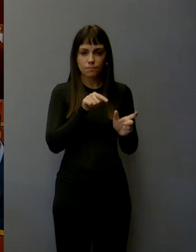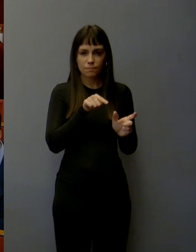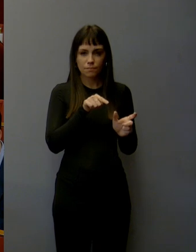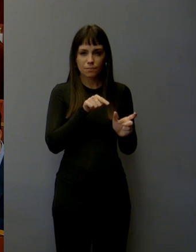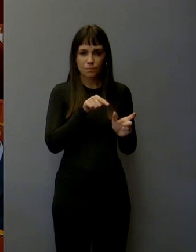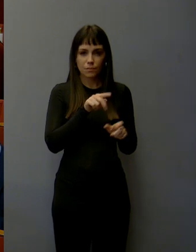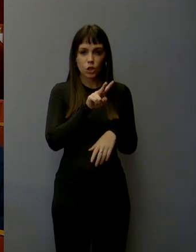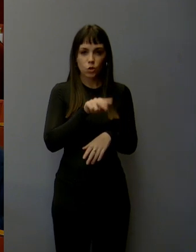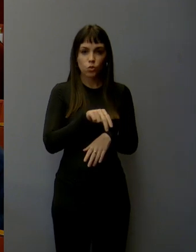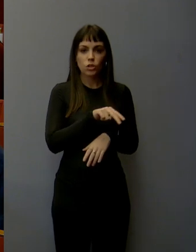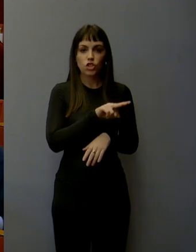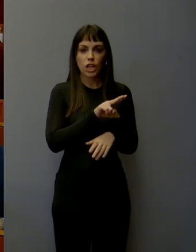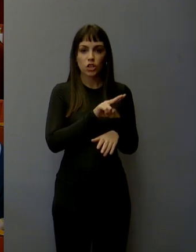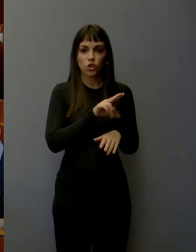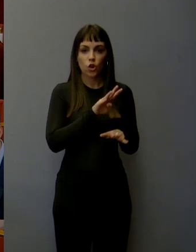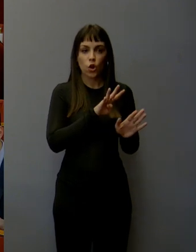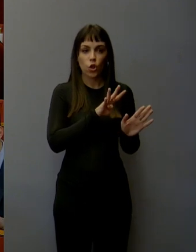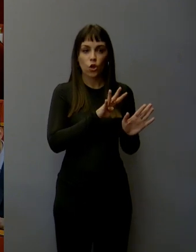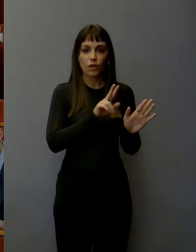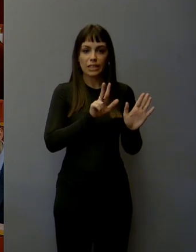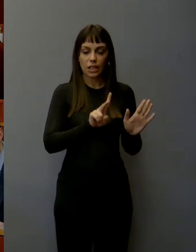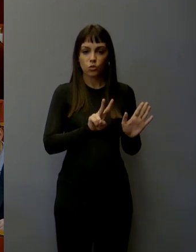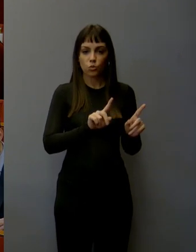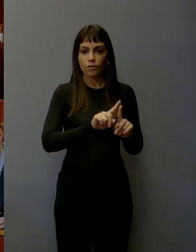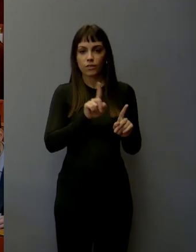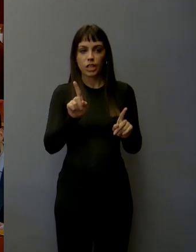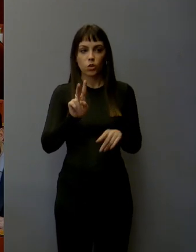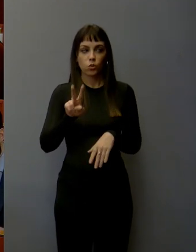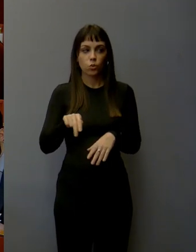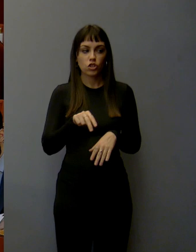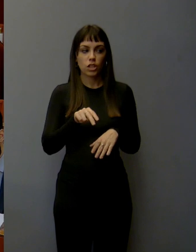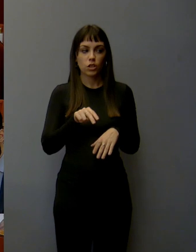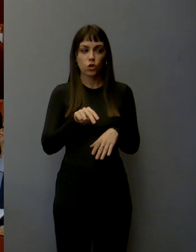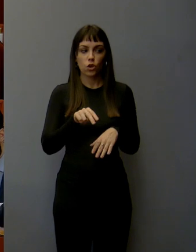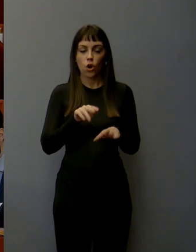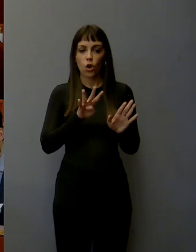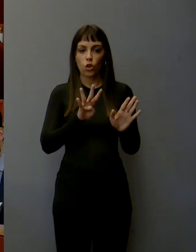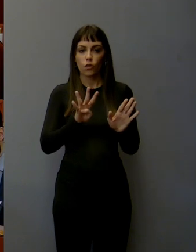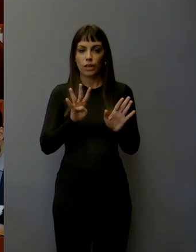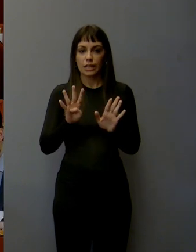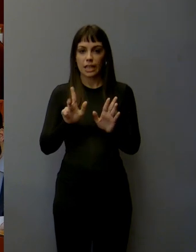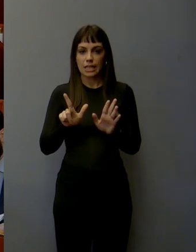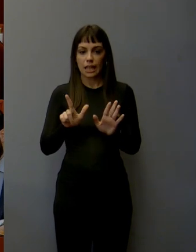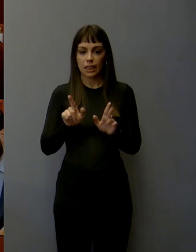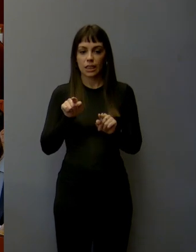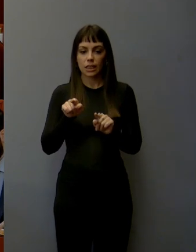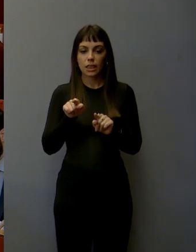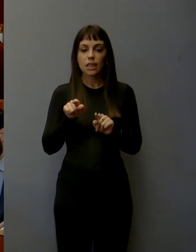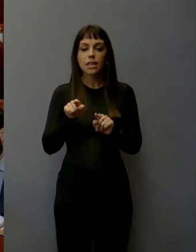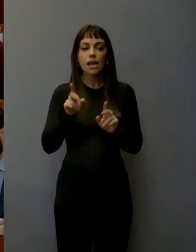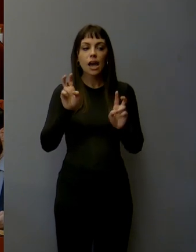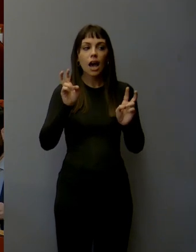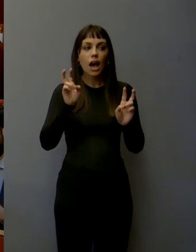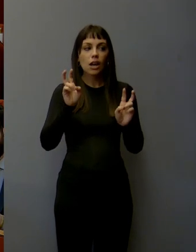297 del documento unico di programmazione quando si parla dell'obiettivo strategico dell'accrescimento della